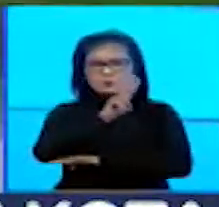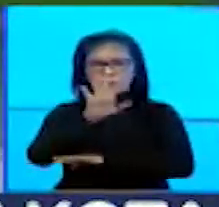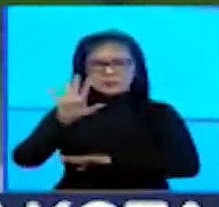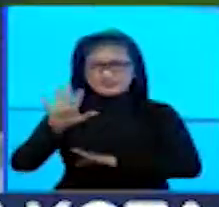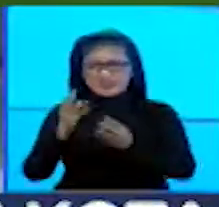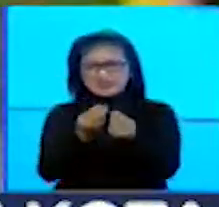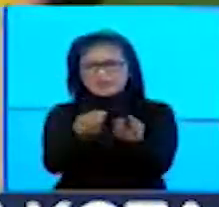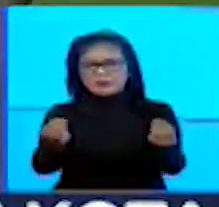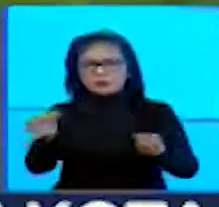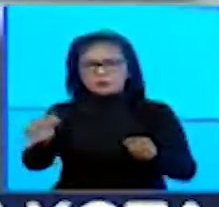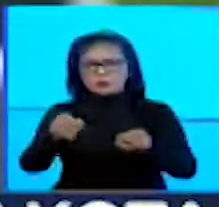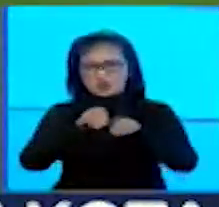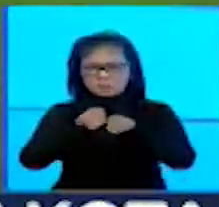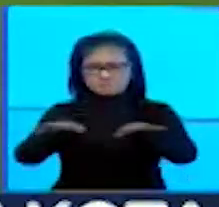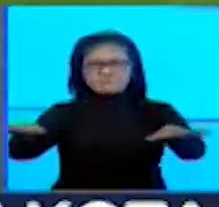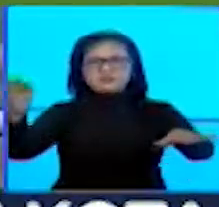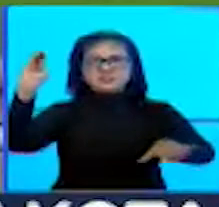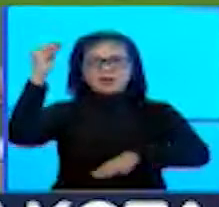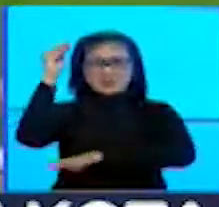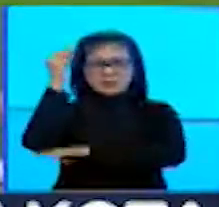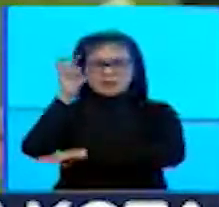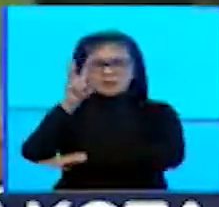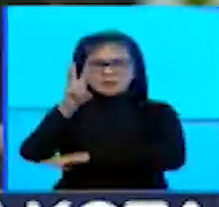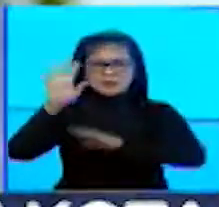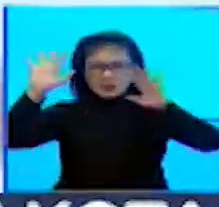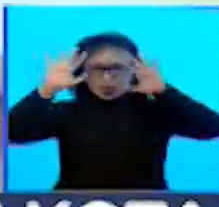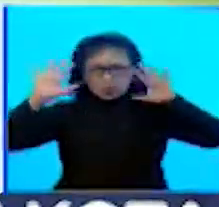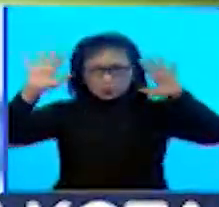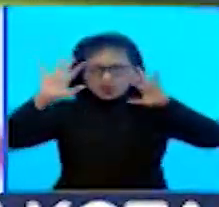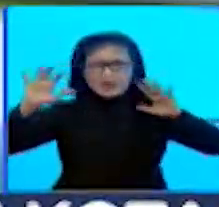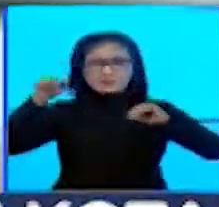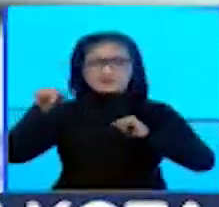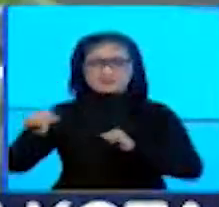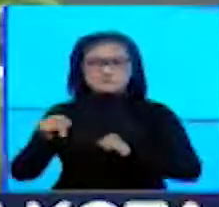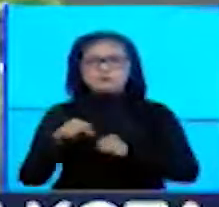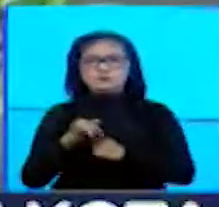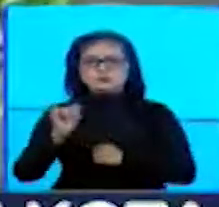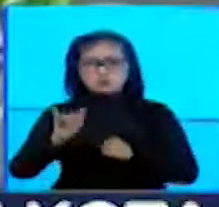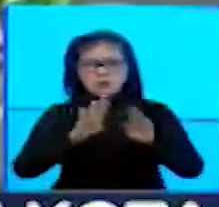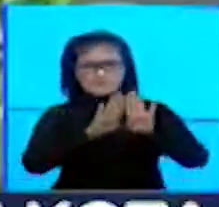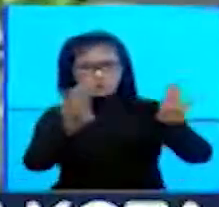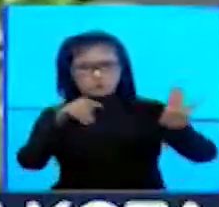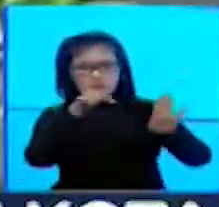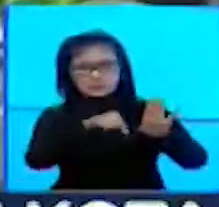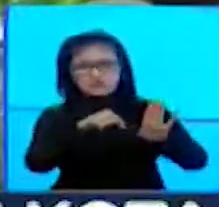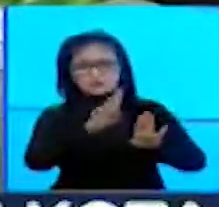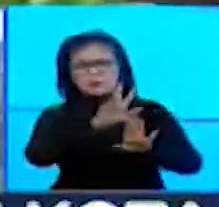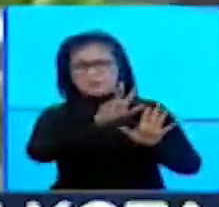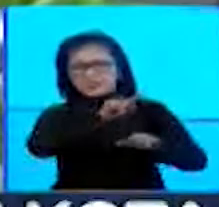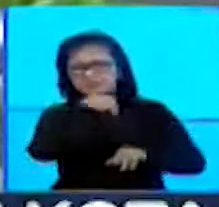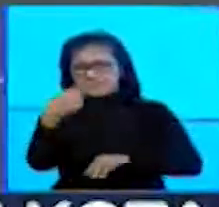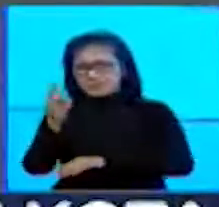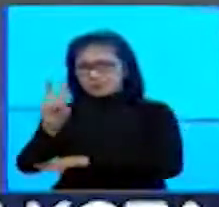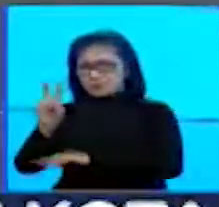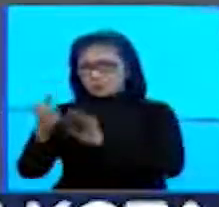wilayah ibu kota dan 3 hutan kota. Pembukaan taman dan hutan kota ini berlangsung 8 hingga 22 Maret.